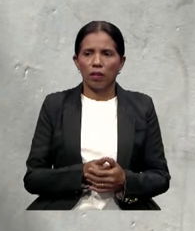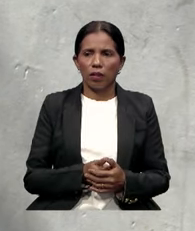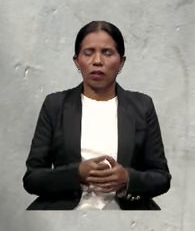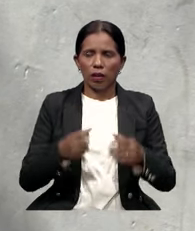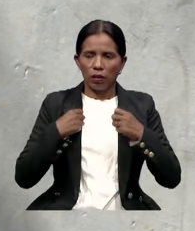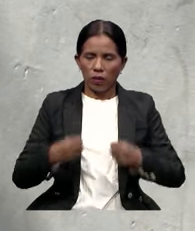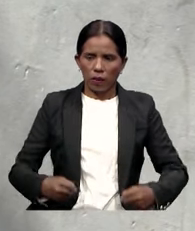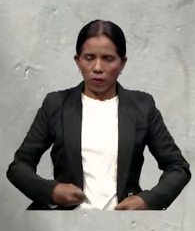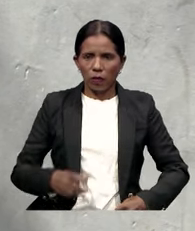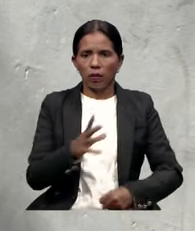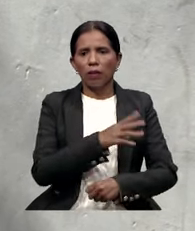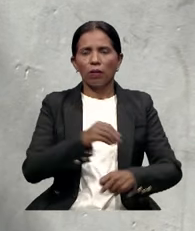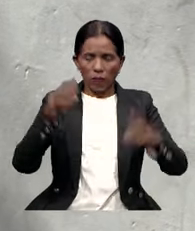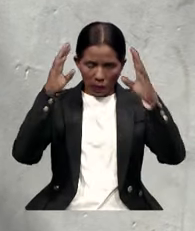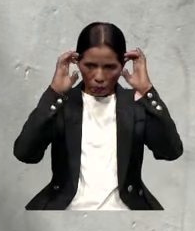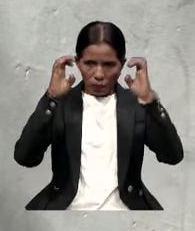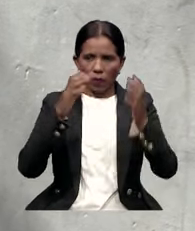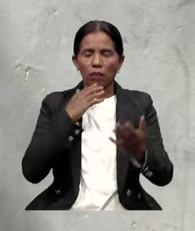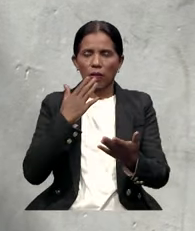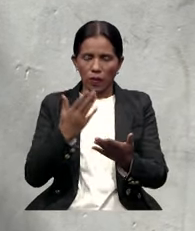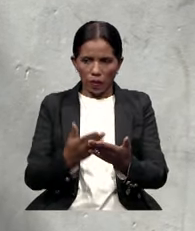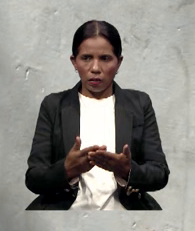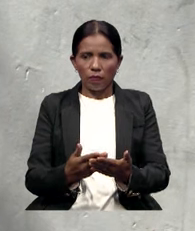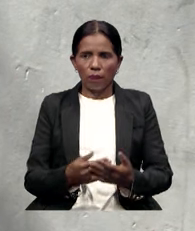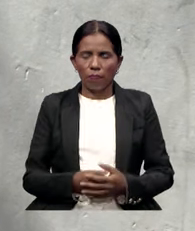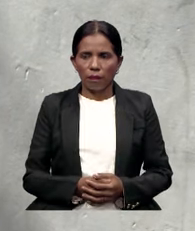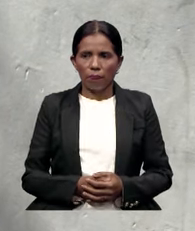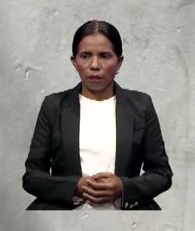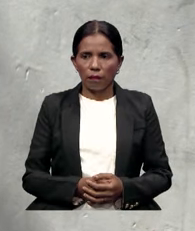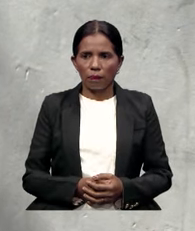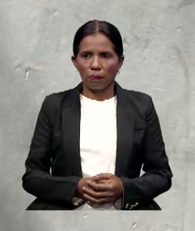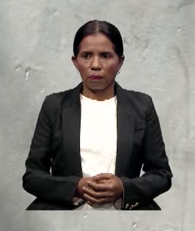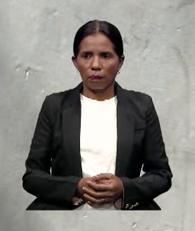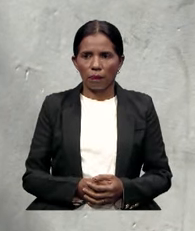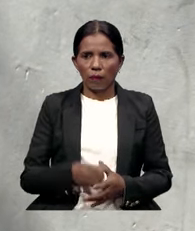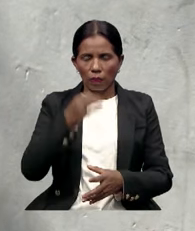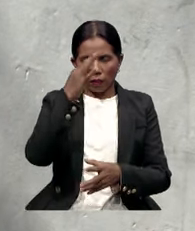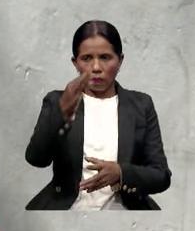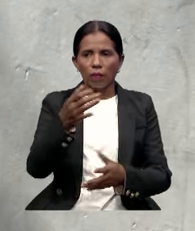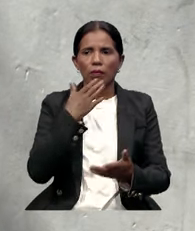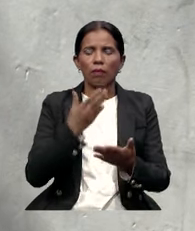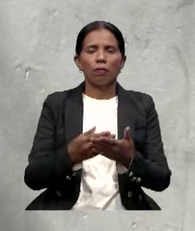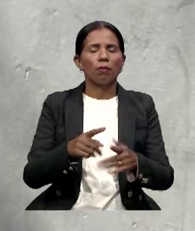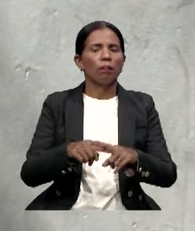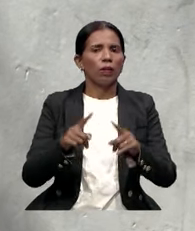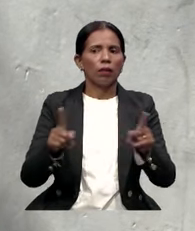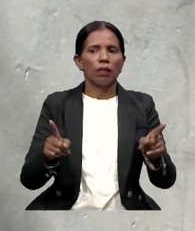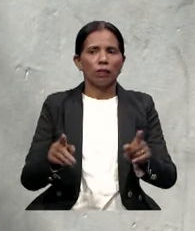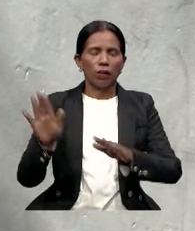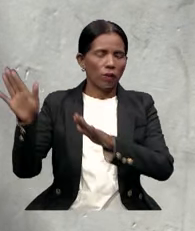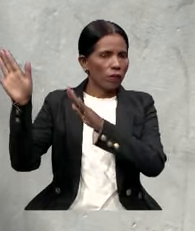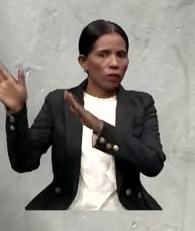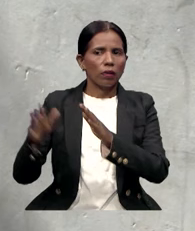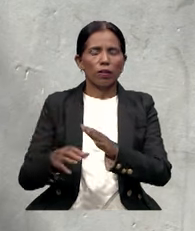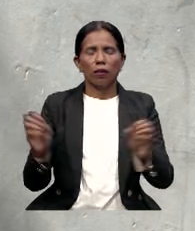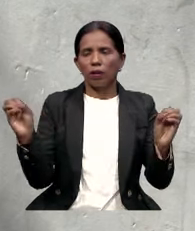Saudi o edukasau senti ne dia ba oen dadau kono. Mai be ba ia are rumotas